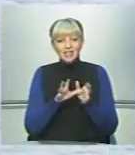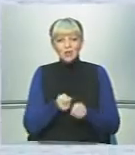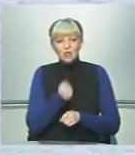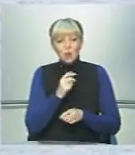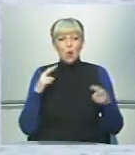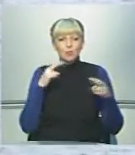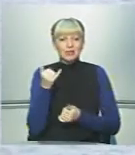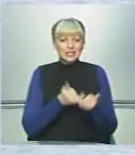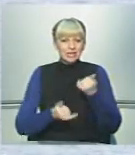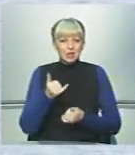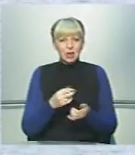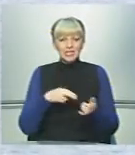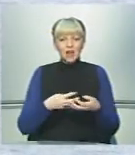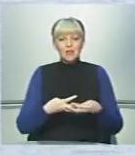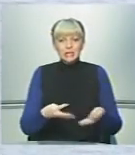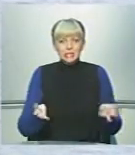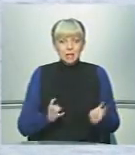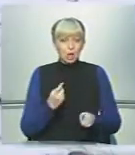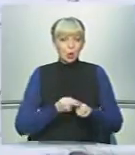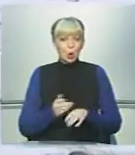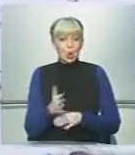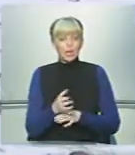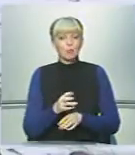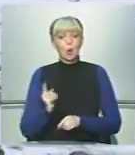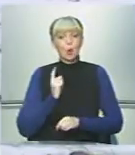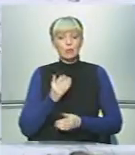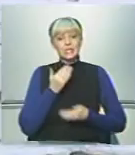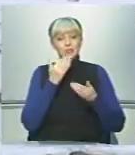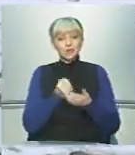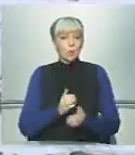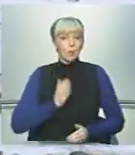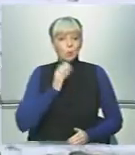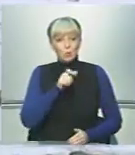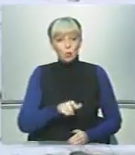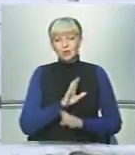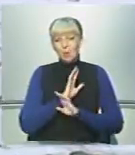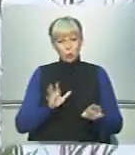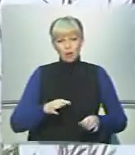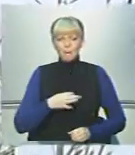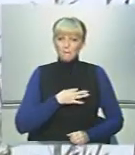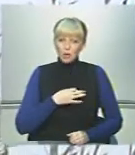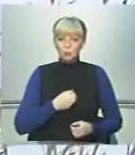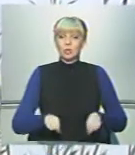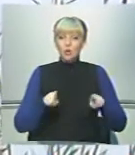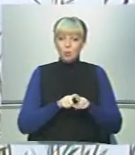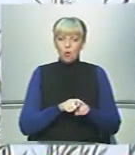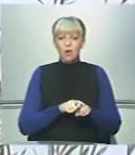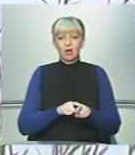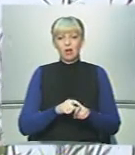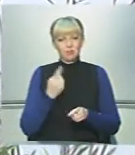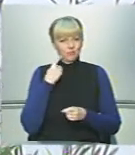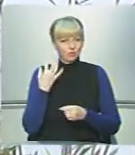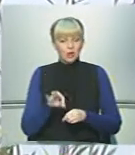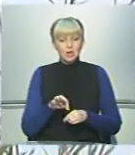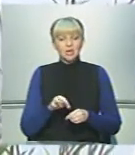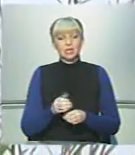труять хімікатами, ставлять сітки. А тому рибоохоронці звертаються до буковинців не бути байдужими до такого варварського